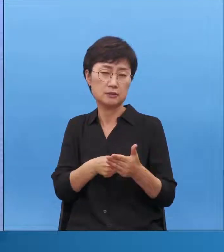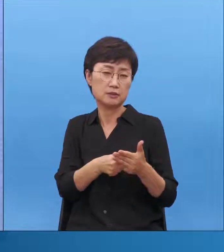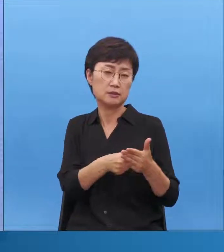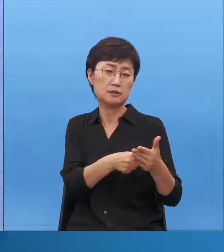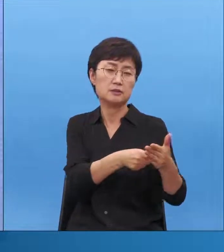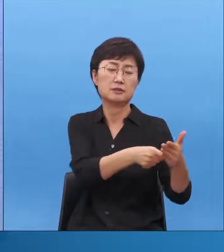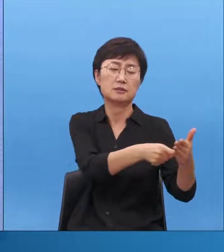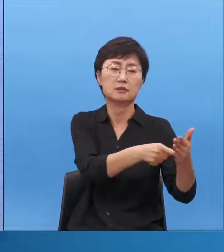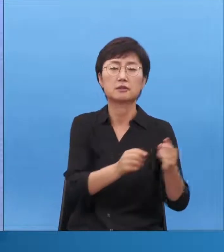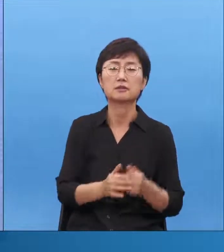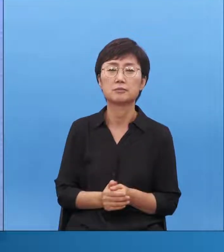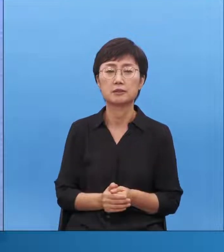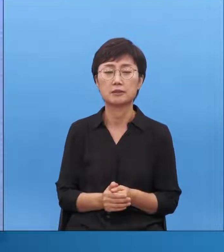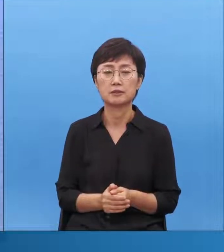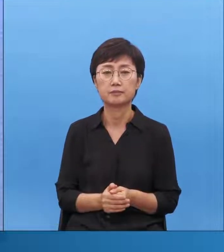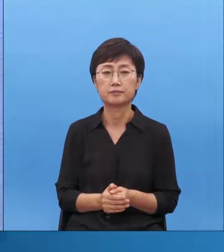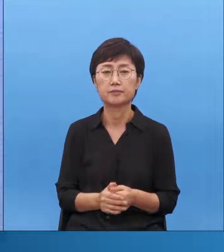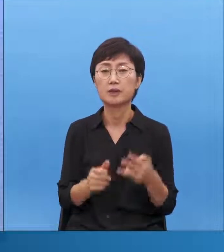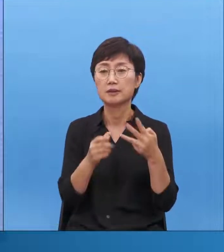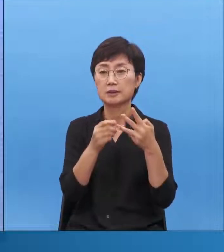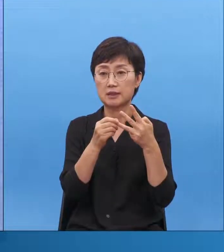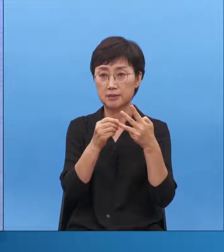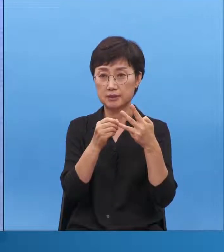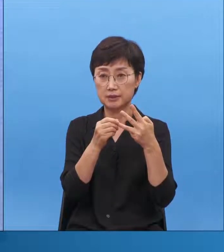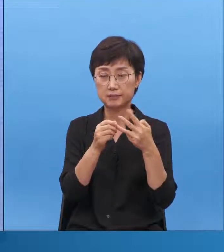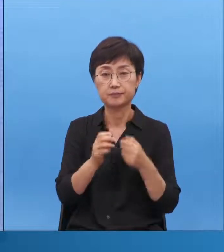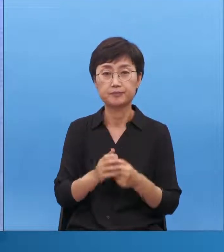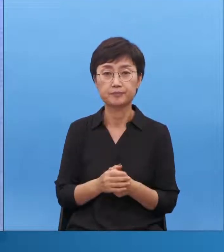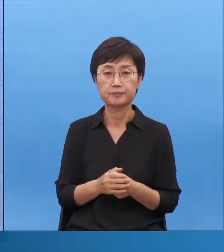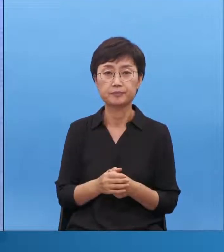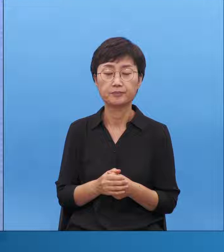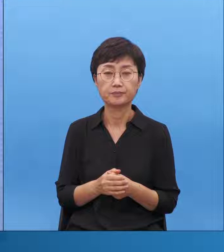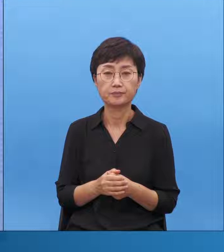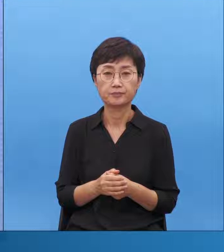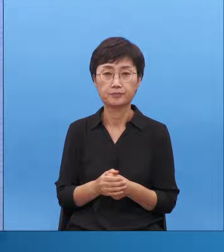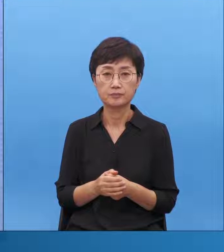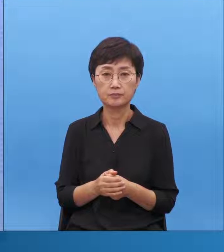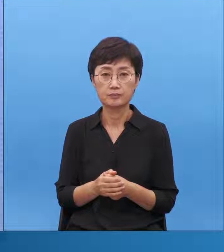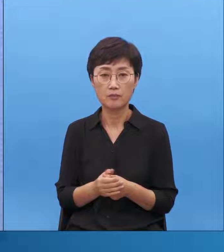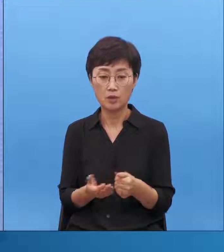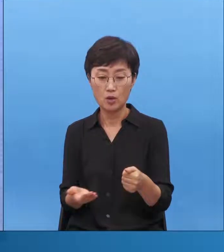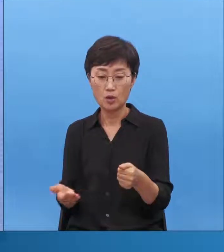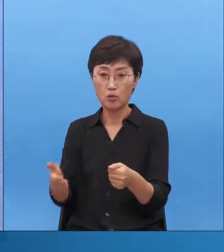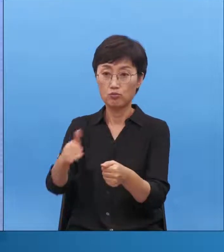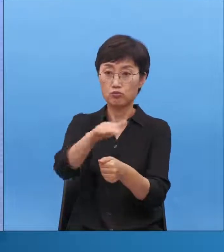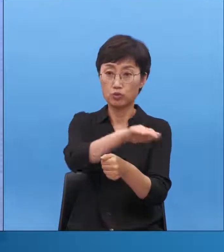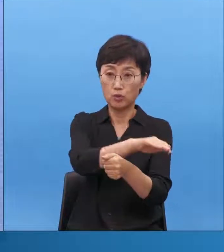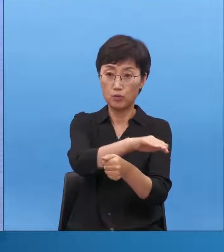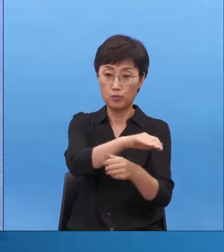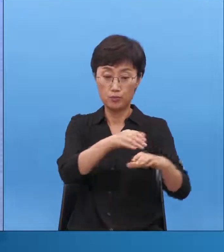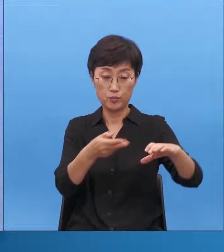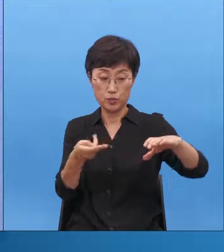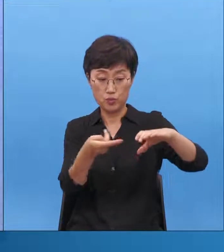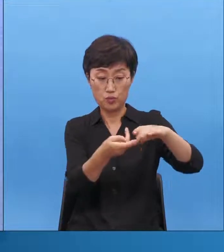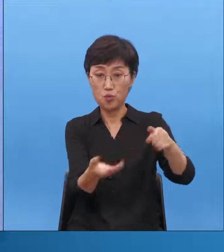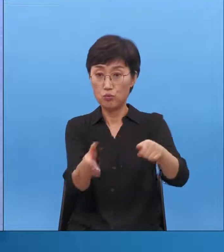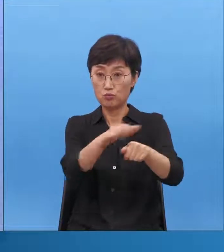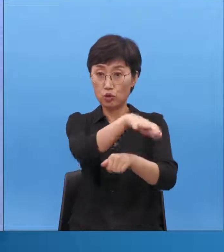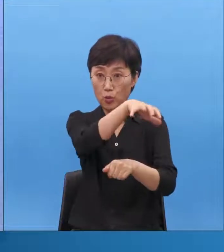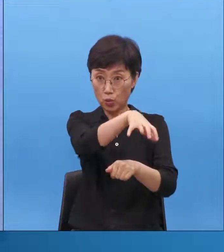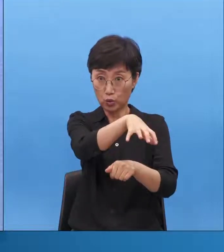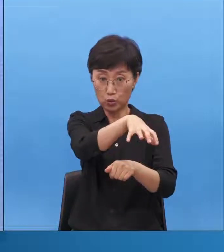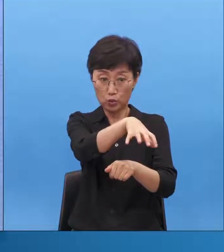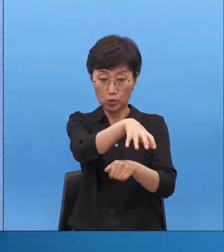else? 완전히 이 무덤이 성전으로 바뀐 거예요. This tomb completely turned into a